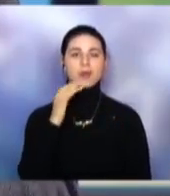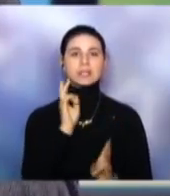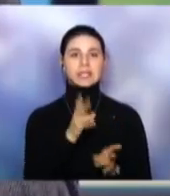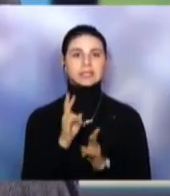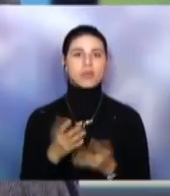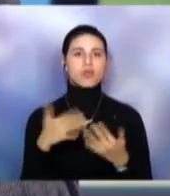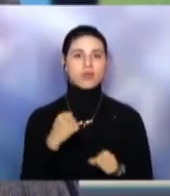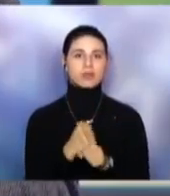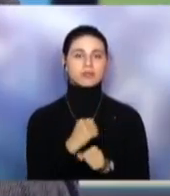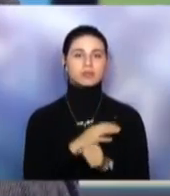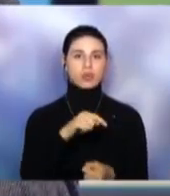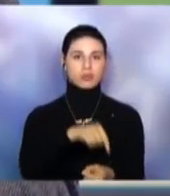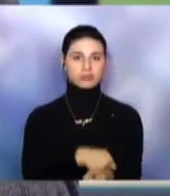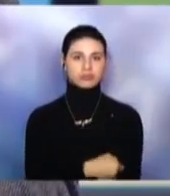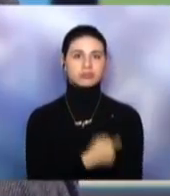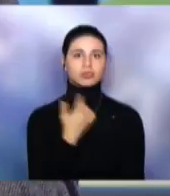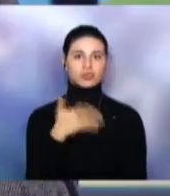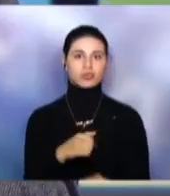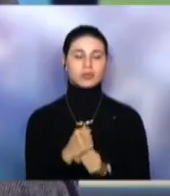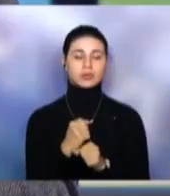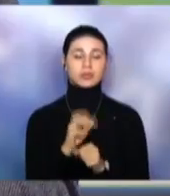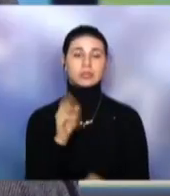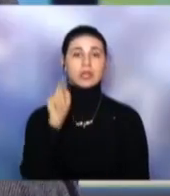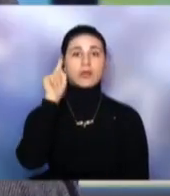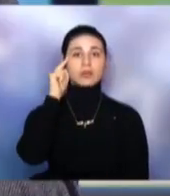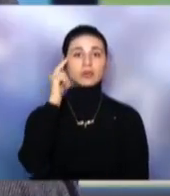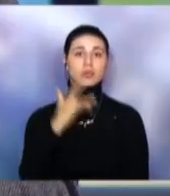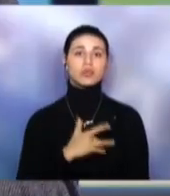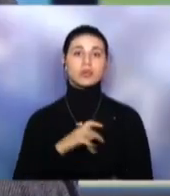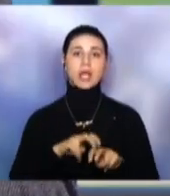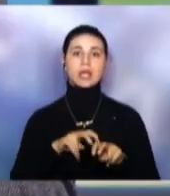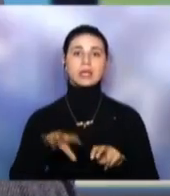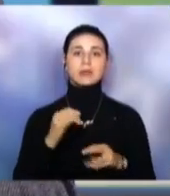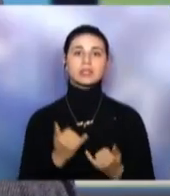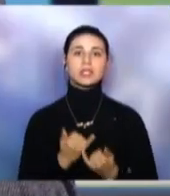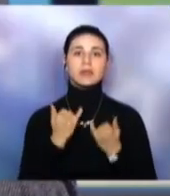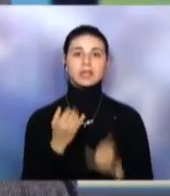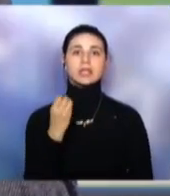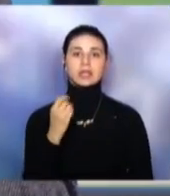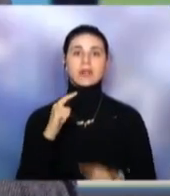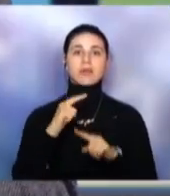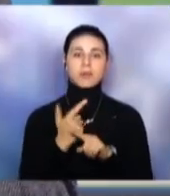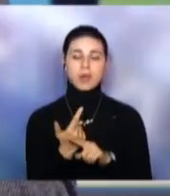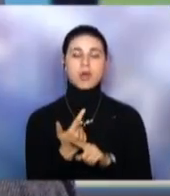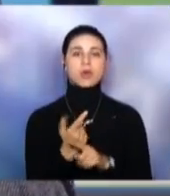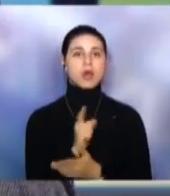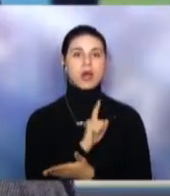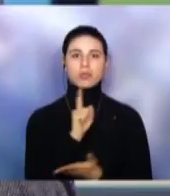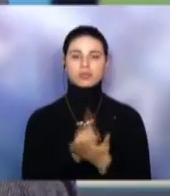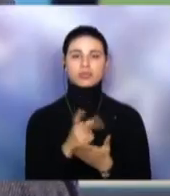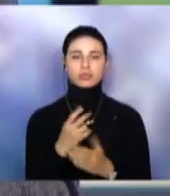ჩარევებით და ფიქრობ, რომ კარდიოლოგების შეთავაზება განმეორებით კორონაროგრაფიაზე